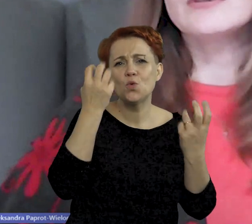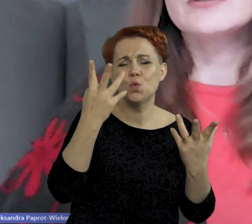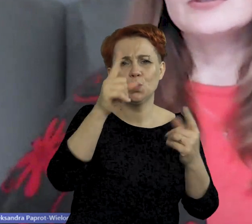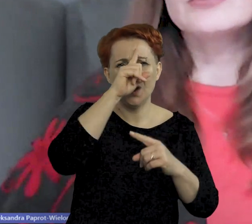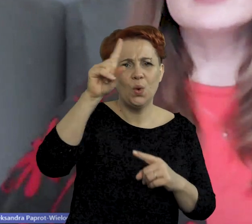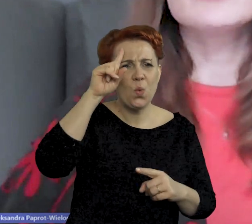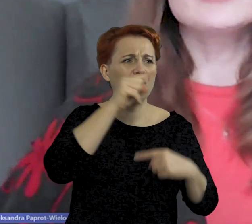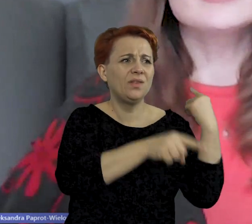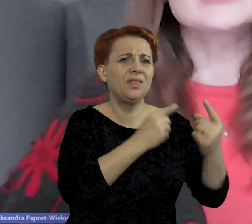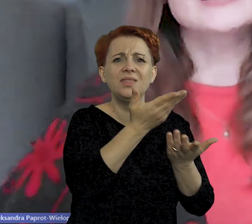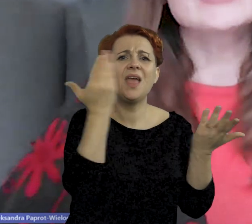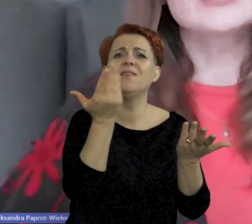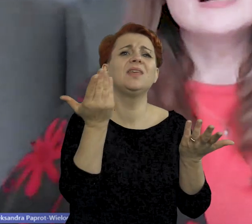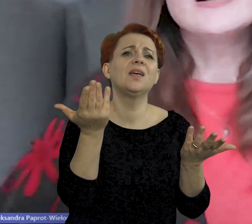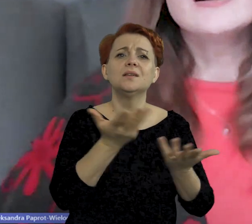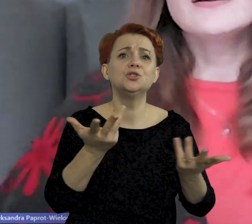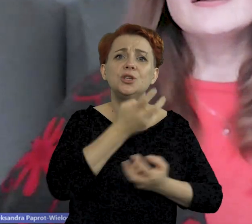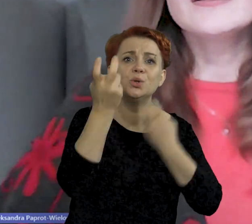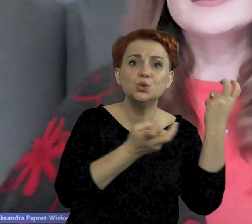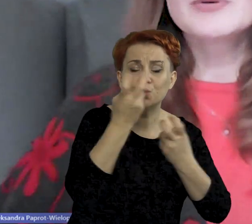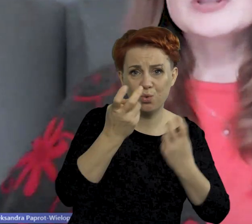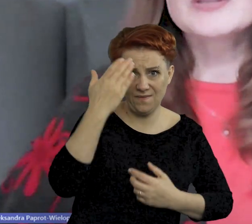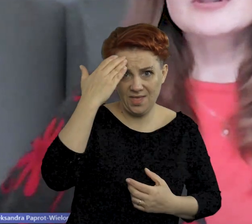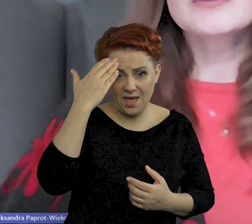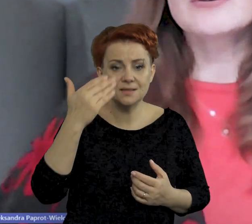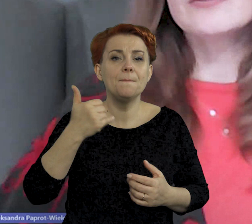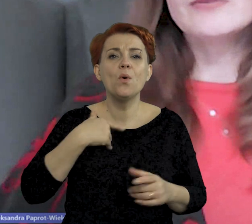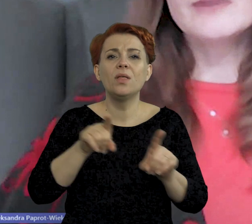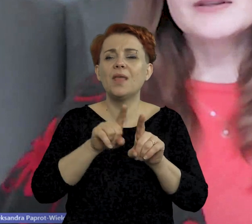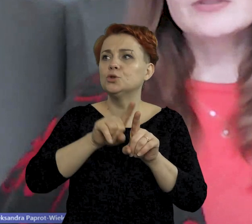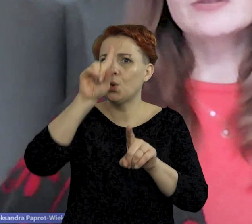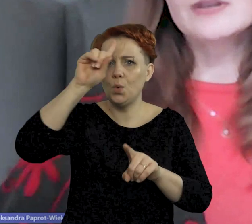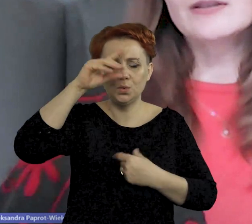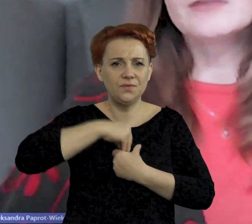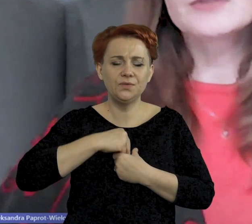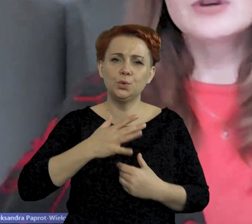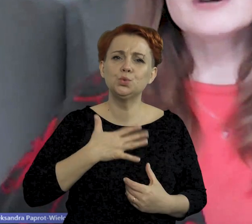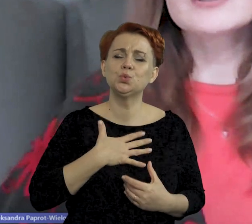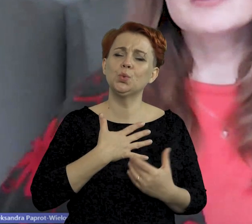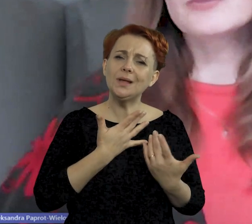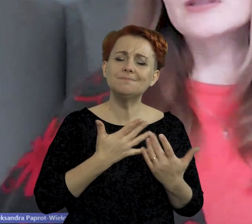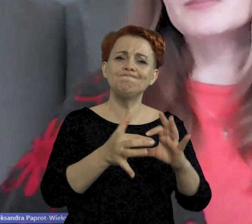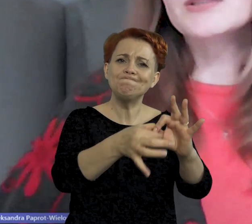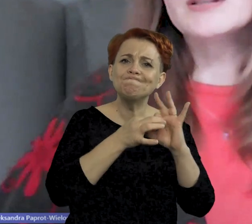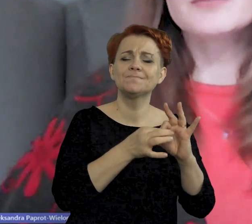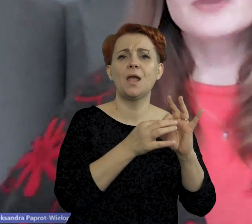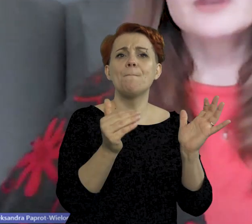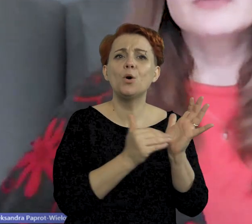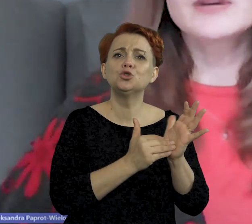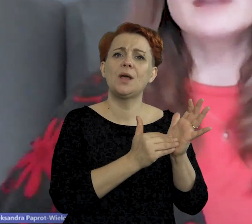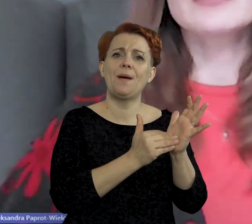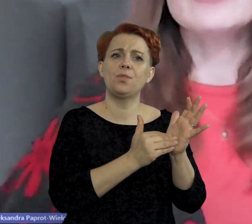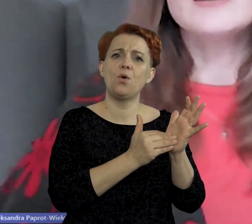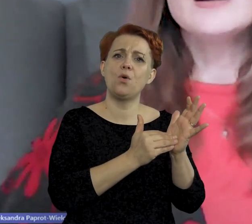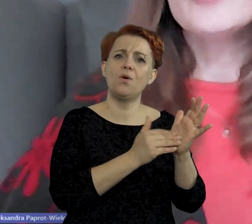wiedzą, gdzie szukać. Była jakaś taka też społeczna potrzeba odwoływania się do tradycji w szkołach czy podczas pisania